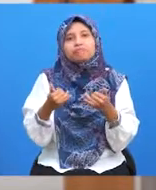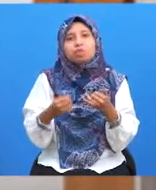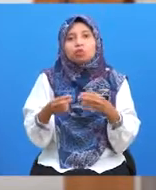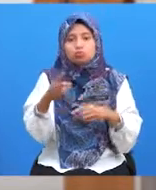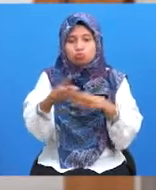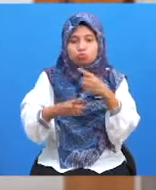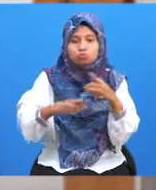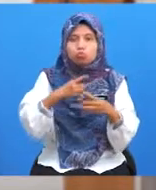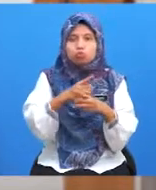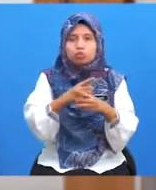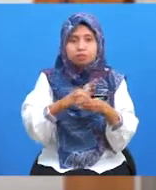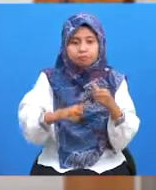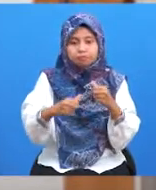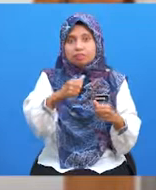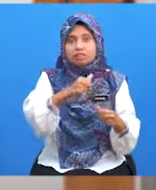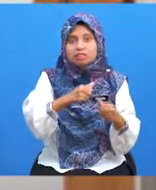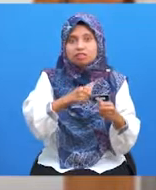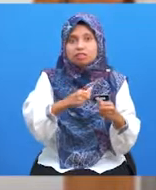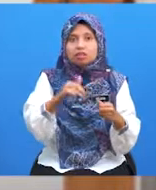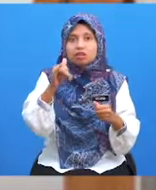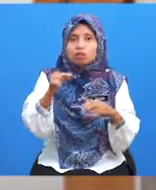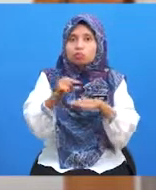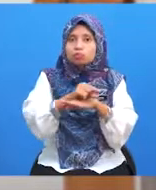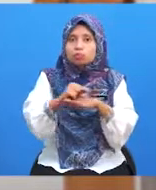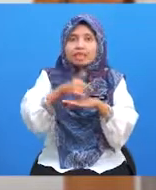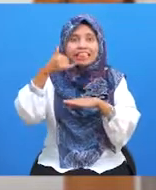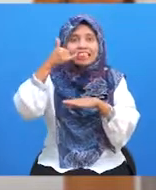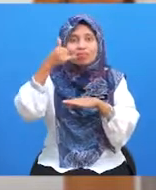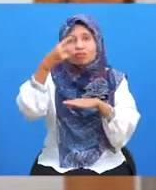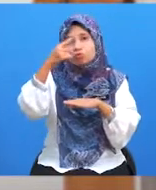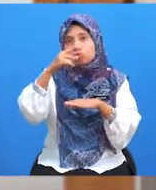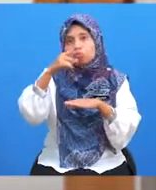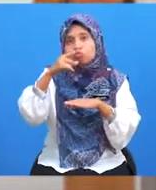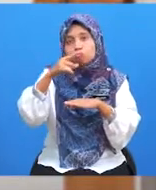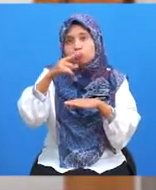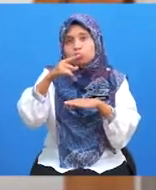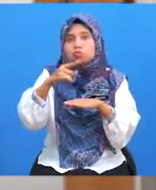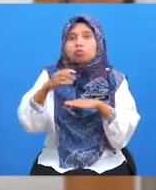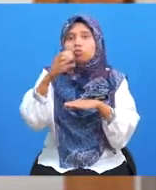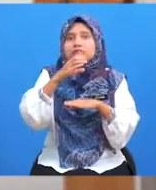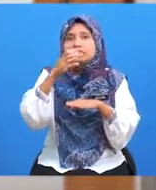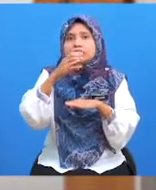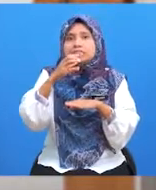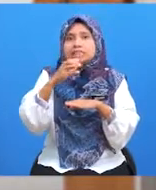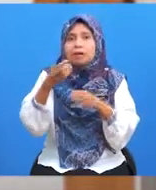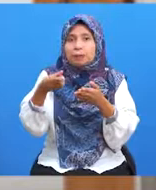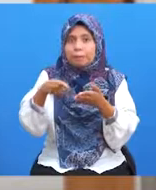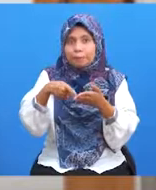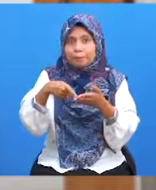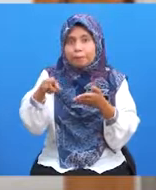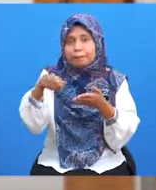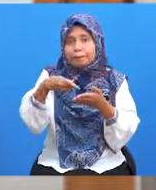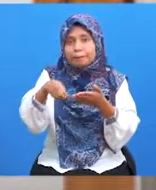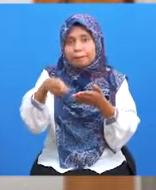yang semakin populer menggunakan telefon sebagai salah satu medium sasaran utama dalam kalangan